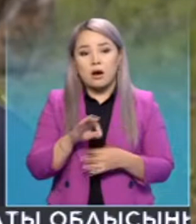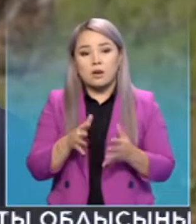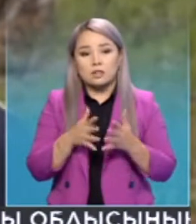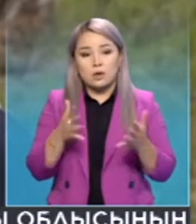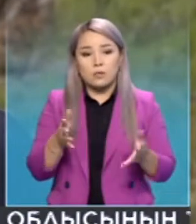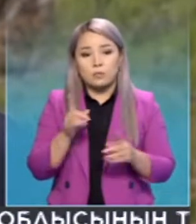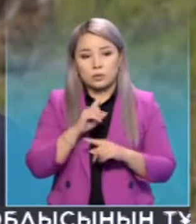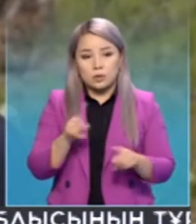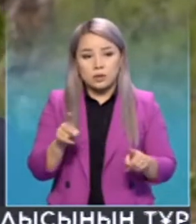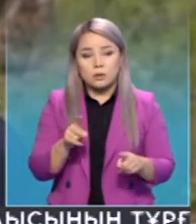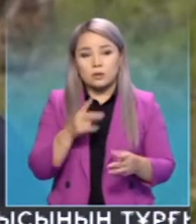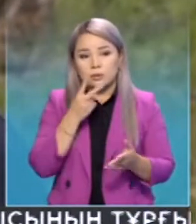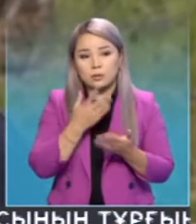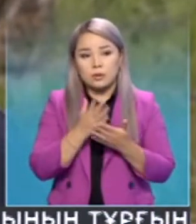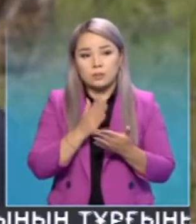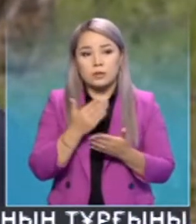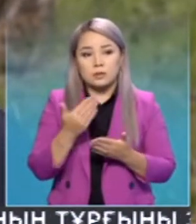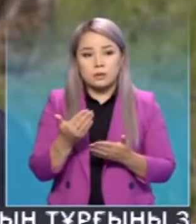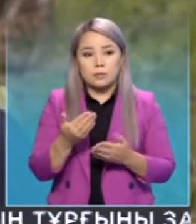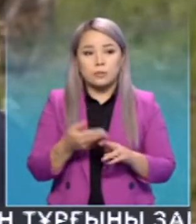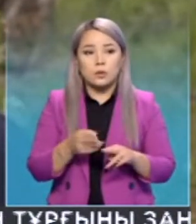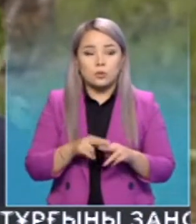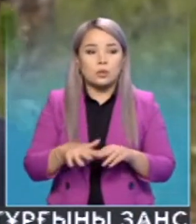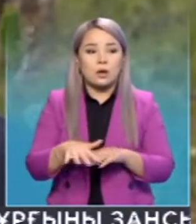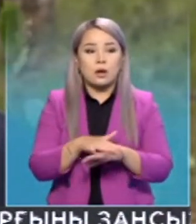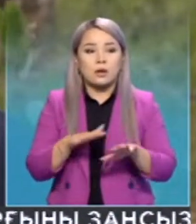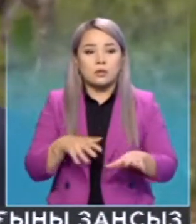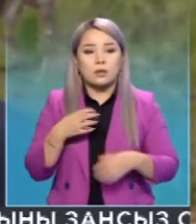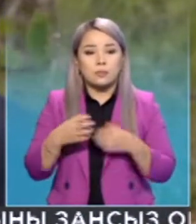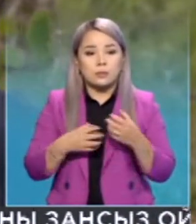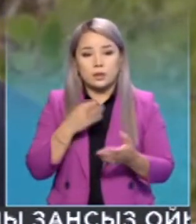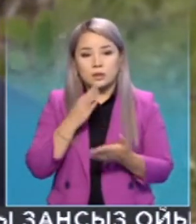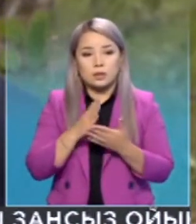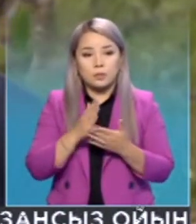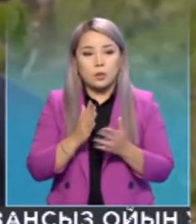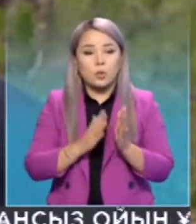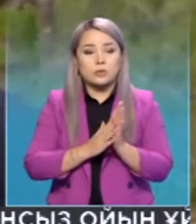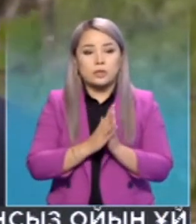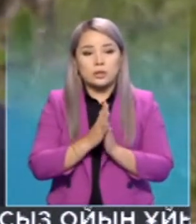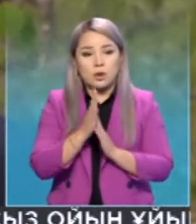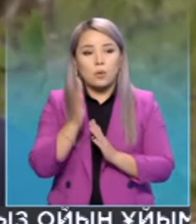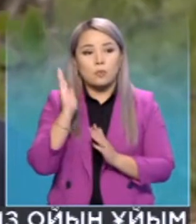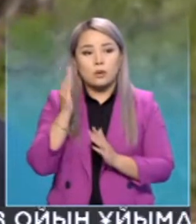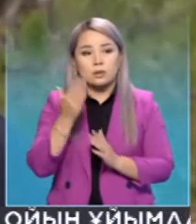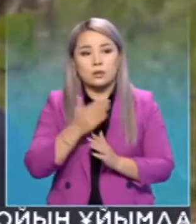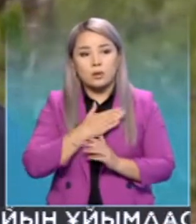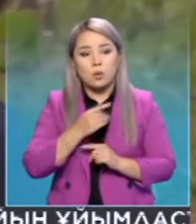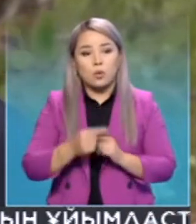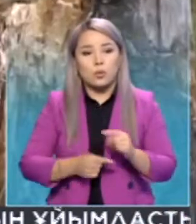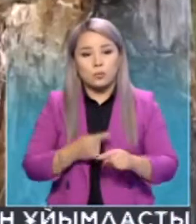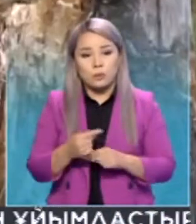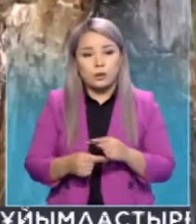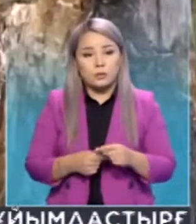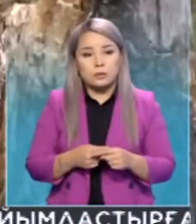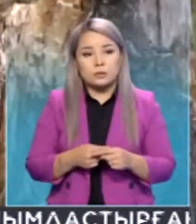артық болмаса кем емес. Бұл алаңдатарлық жағдай, себебі өскелең болашақ біздің